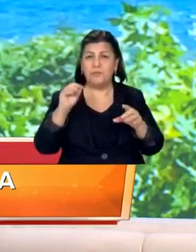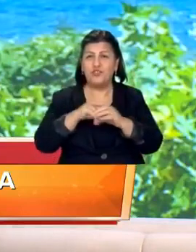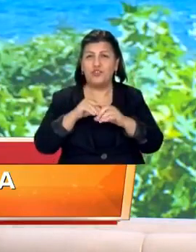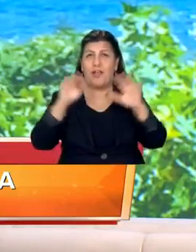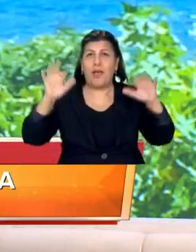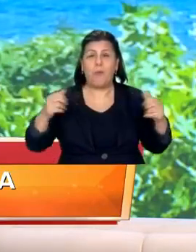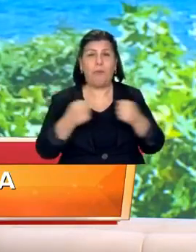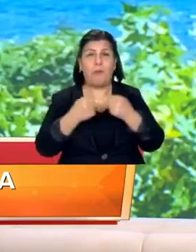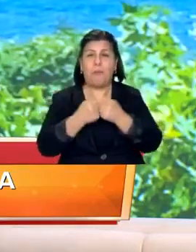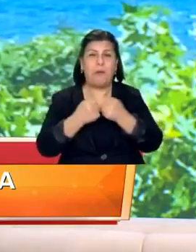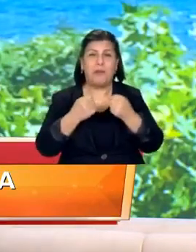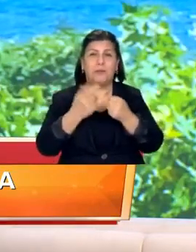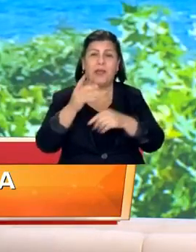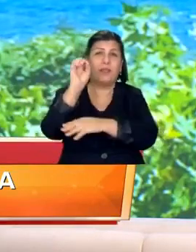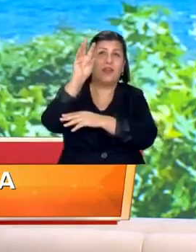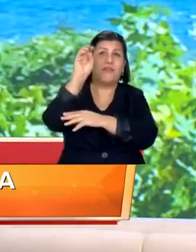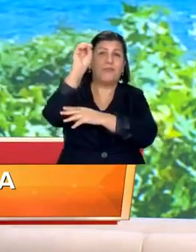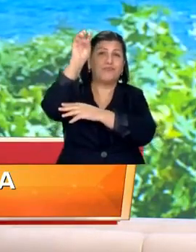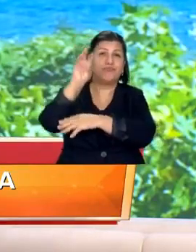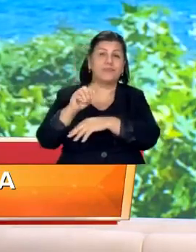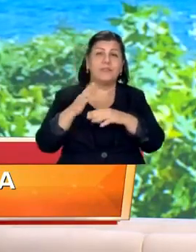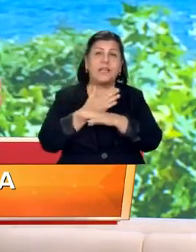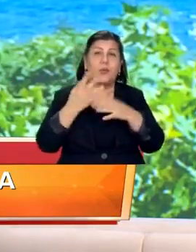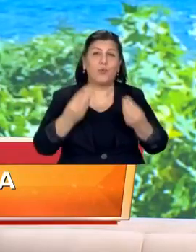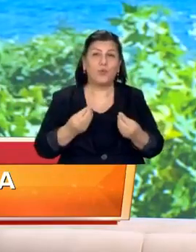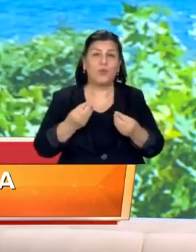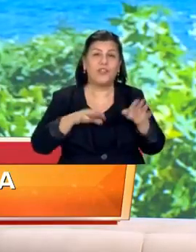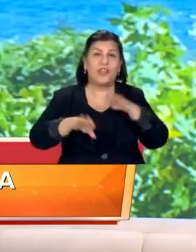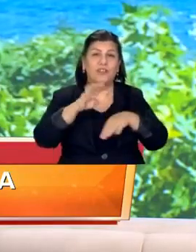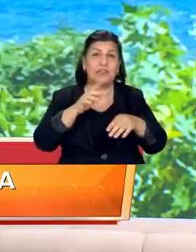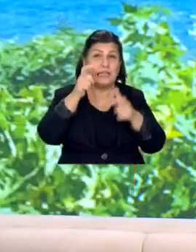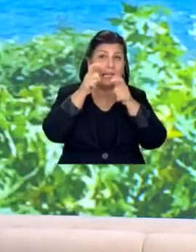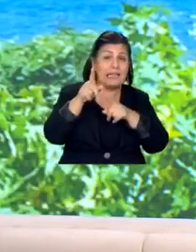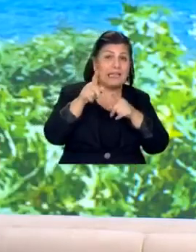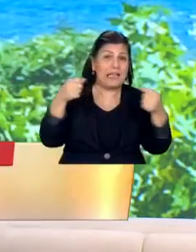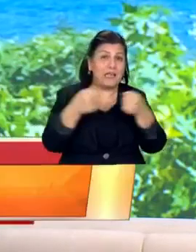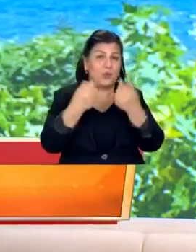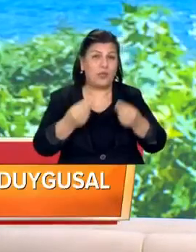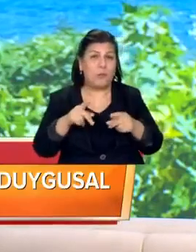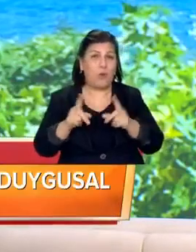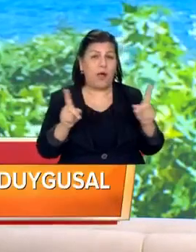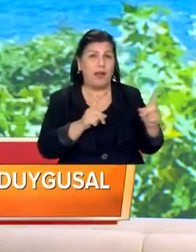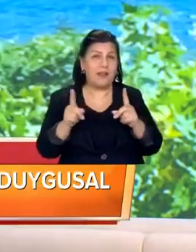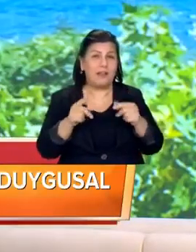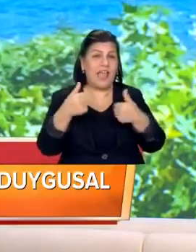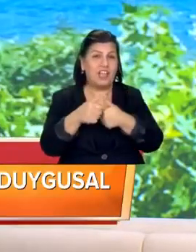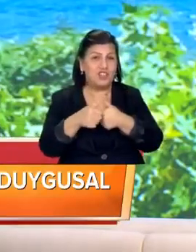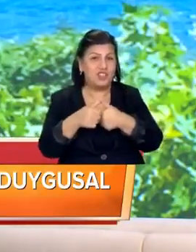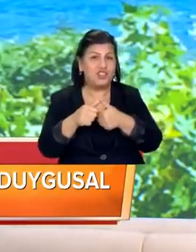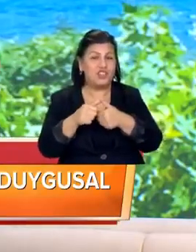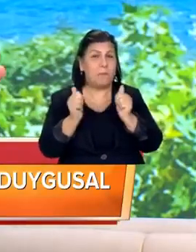işaret trafik levhaları ne olur ya Dikkat et kaza Olabilir Bu aralar biraz eş